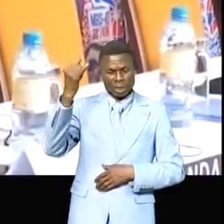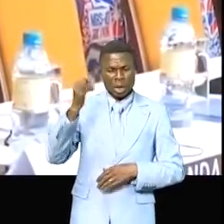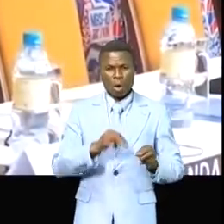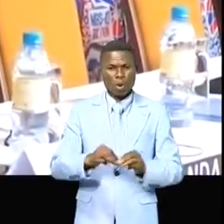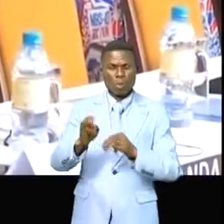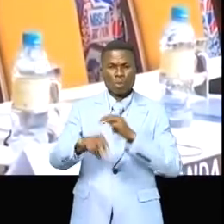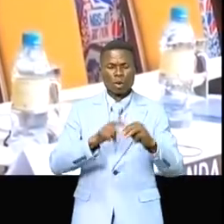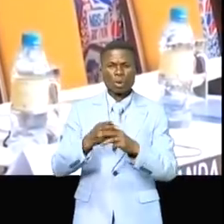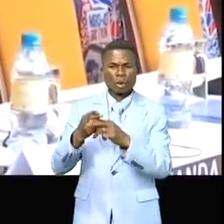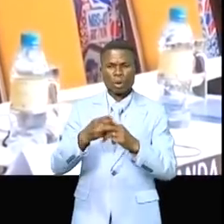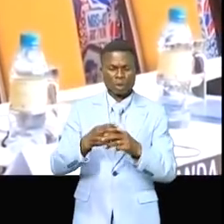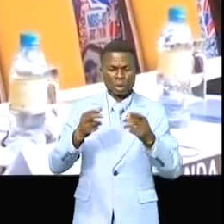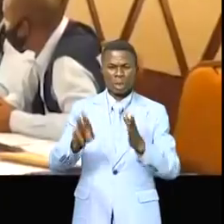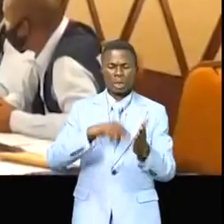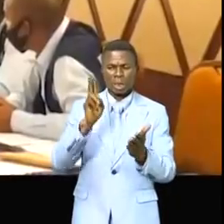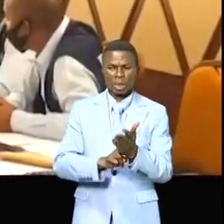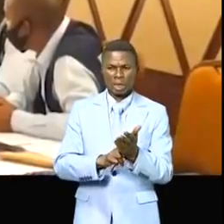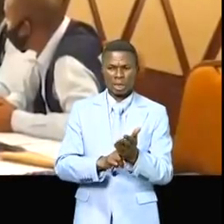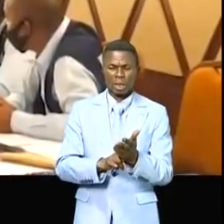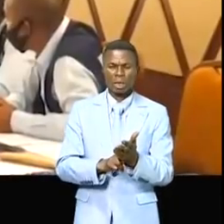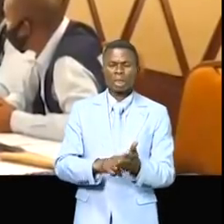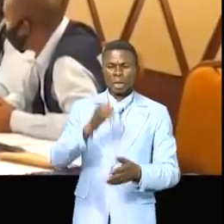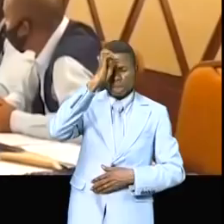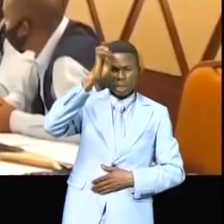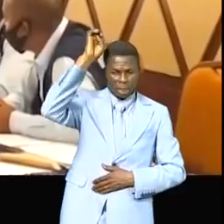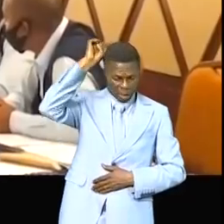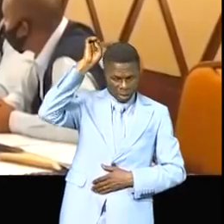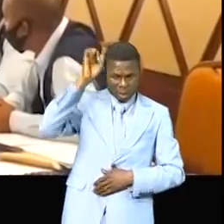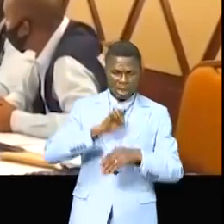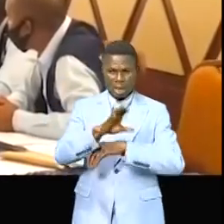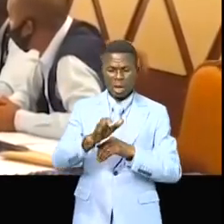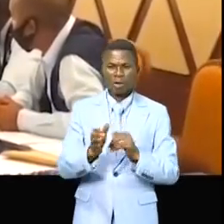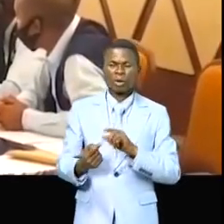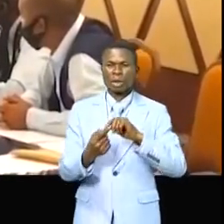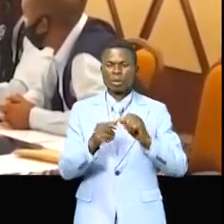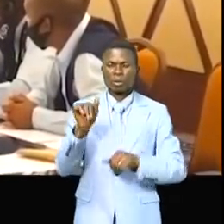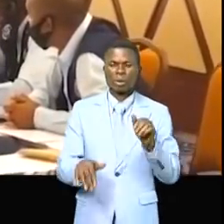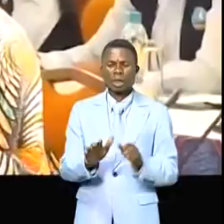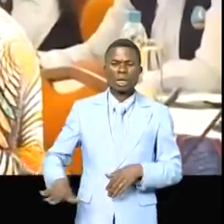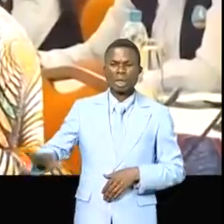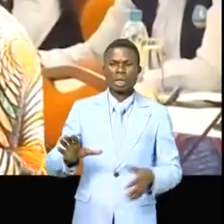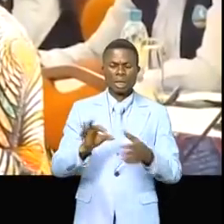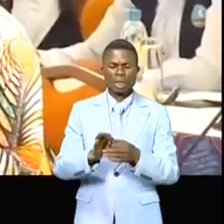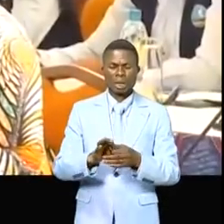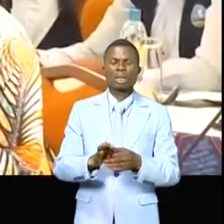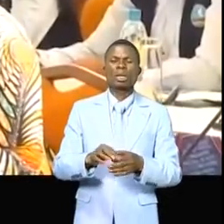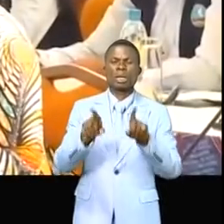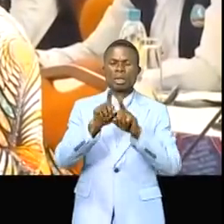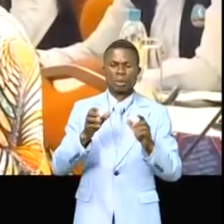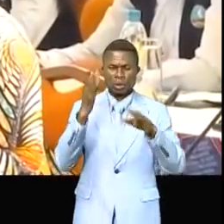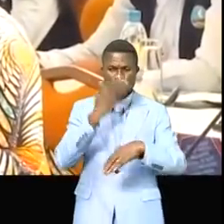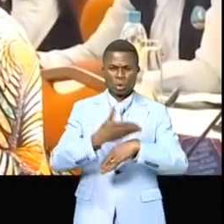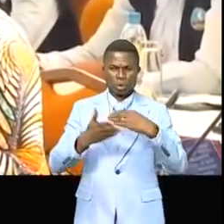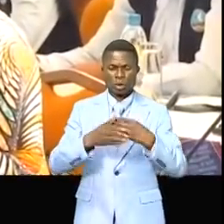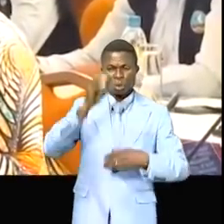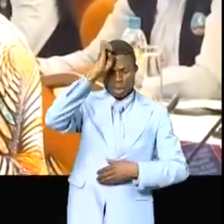l'organisme national de suivi de l'accord cadre d'Addis Abeba et du bureau de l'envoyé spécial du secrétaire général des Nations Unies pour la région des Grands Lacs basée à